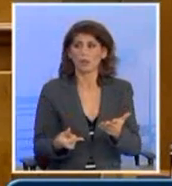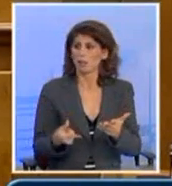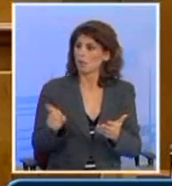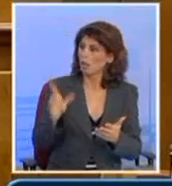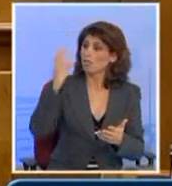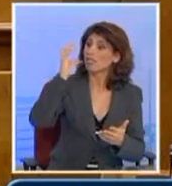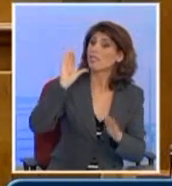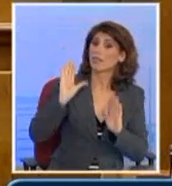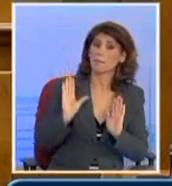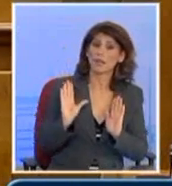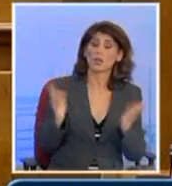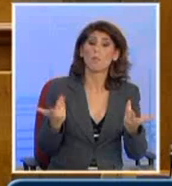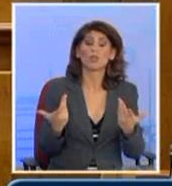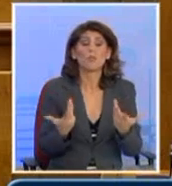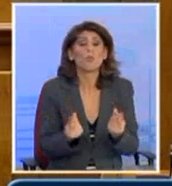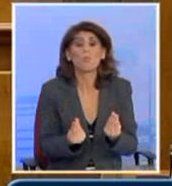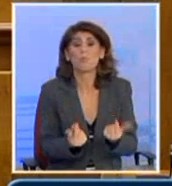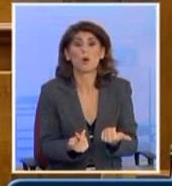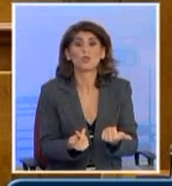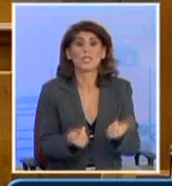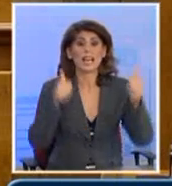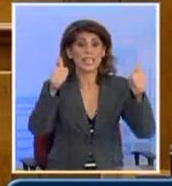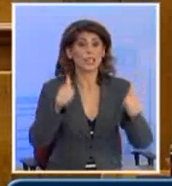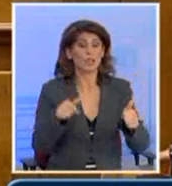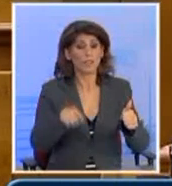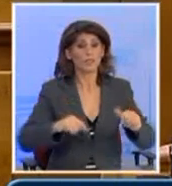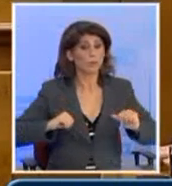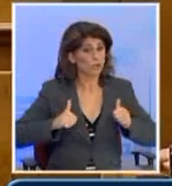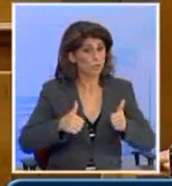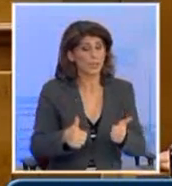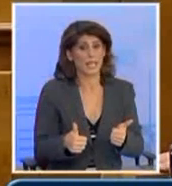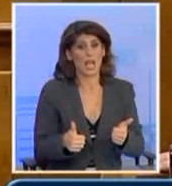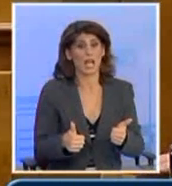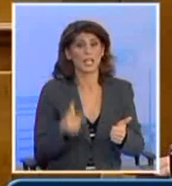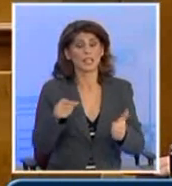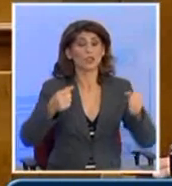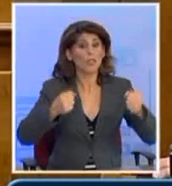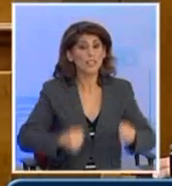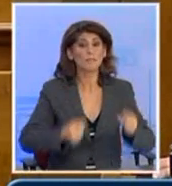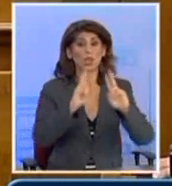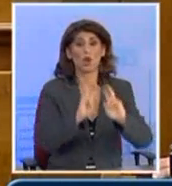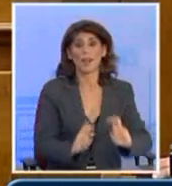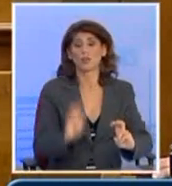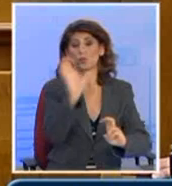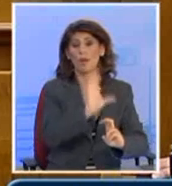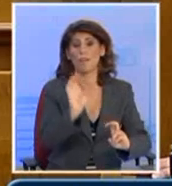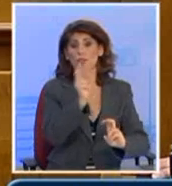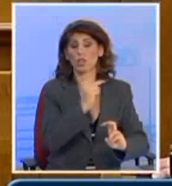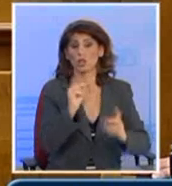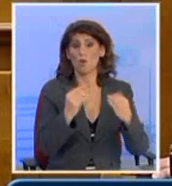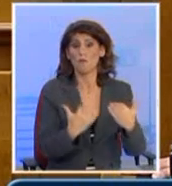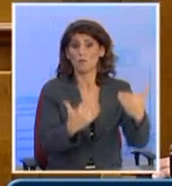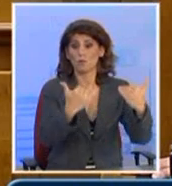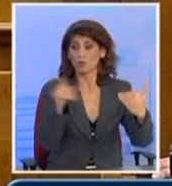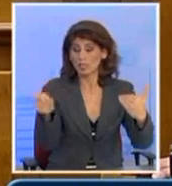θυμάστε πότε και πώς ανακοινώθηκε αυτή η πρωτοβουλία για τον θεσμικό έλεγχο του Ευρωπαϊκού Κοινοβουλίου πάνω